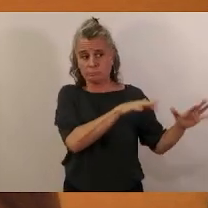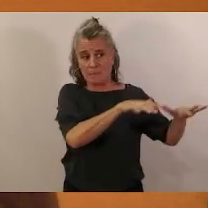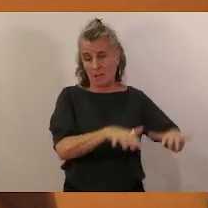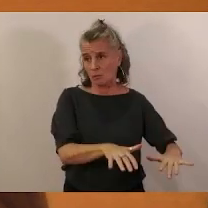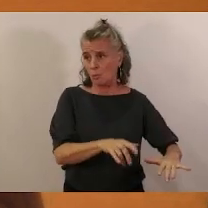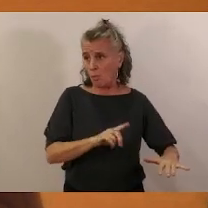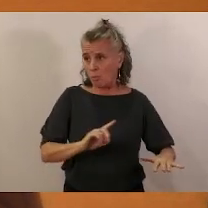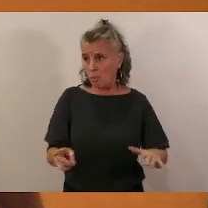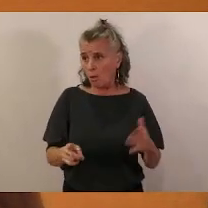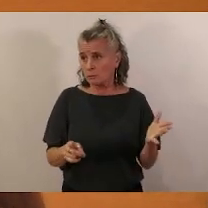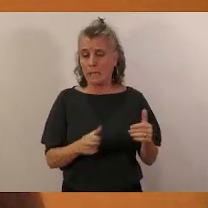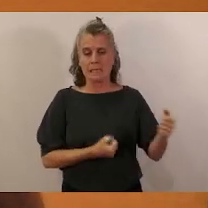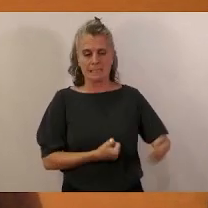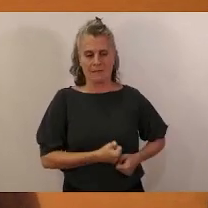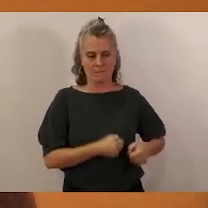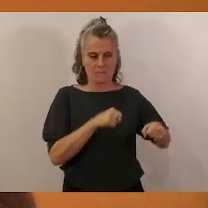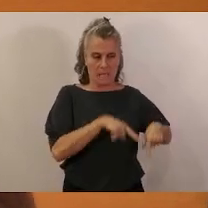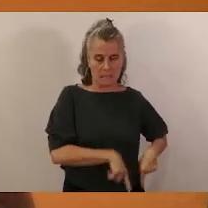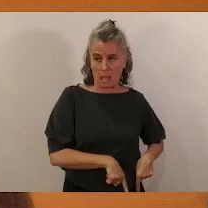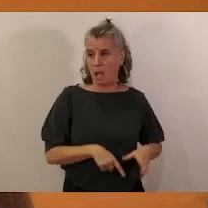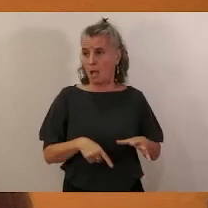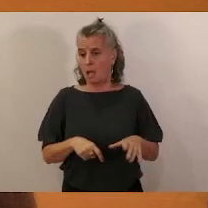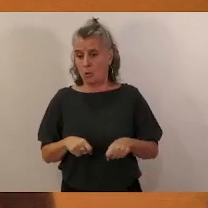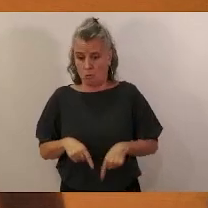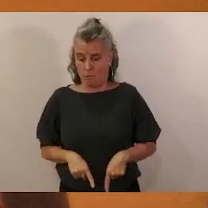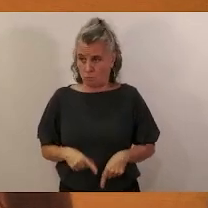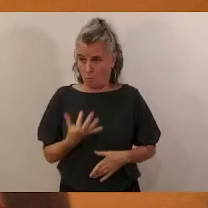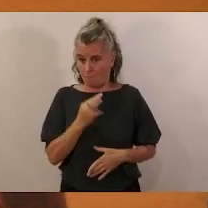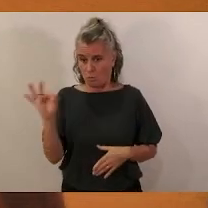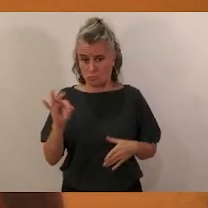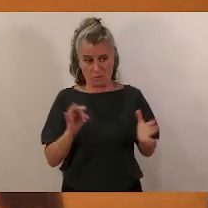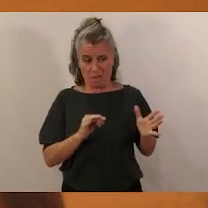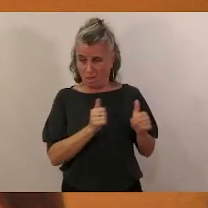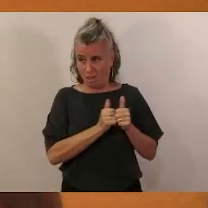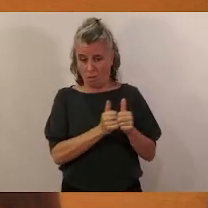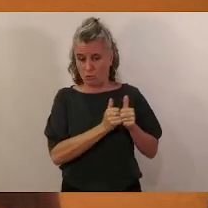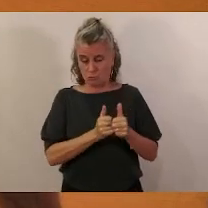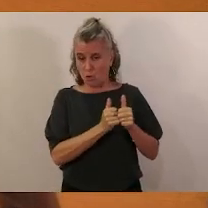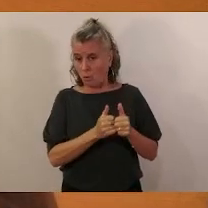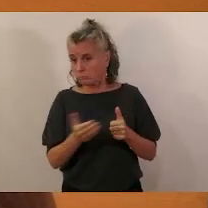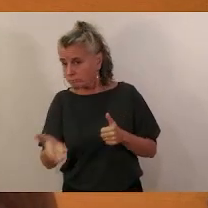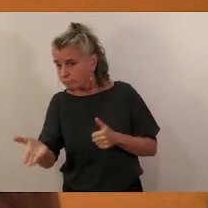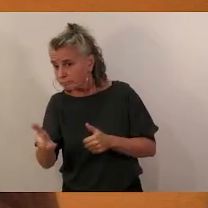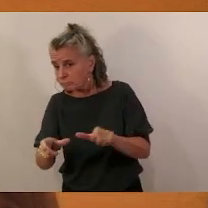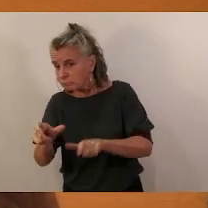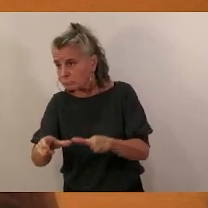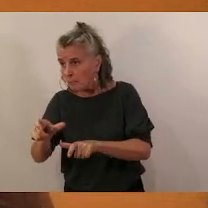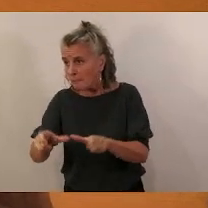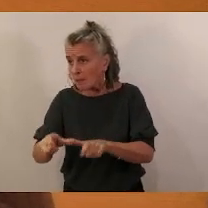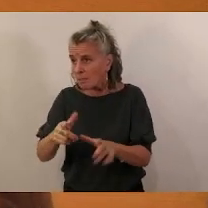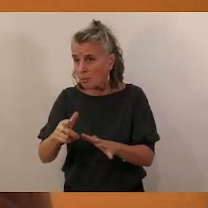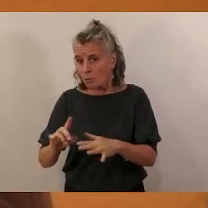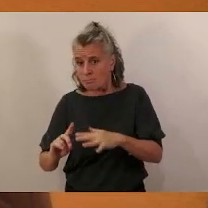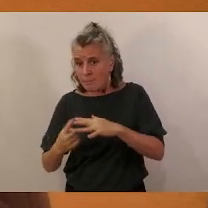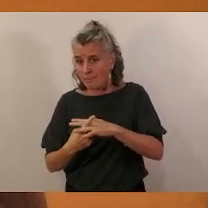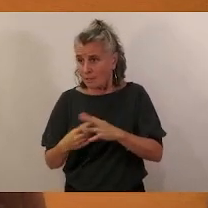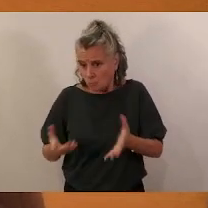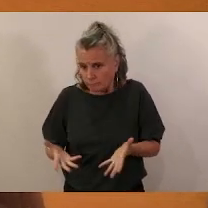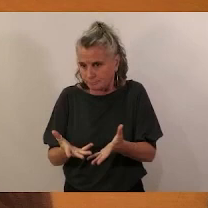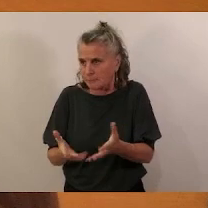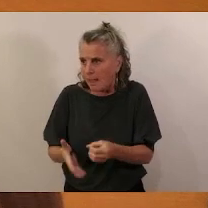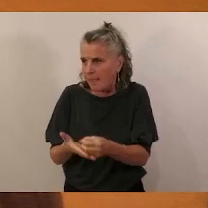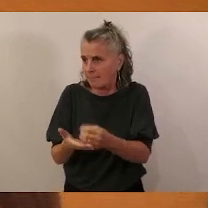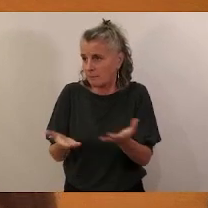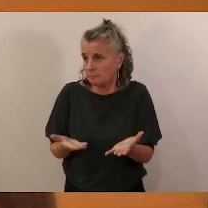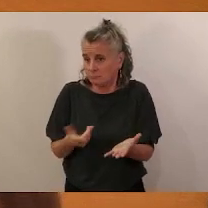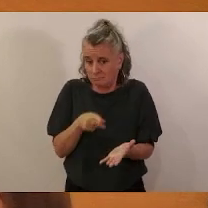services de l'État et avec le gouvernement français, qui vise à permettre l'intégration de personnes qui ont le droit, que ça vous plaise ou non, qui ont le droit d'être